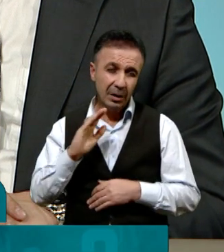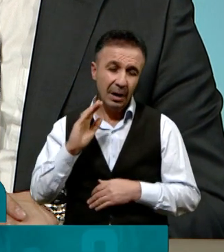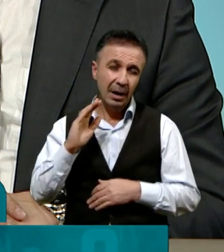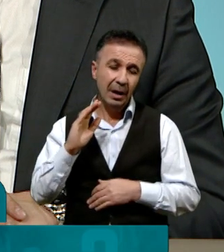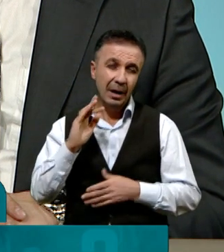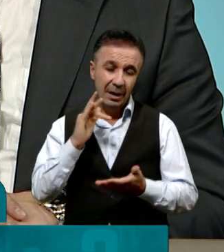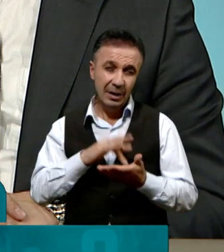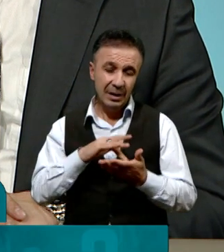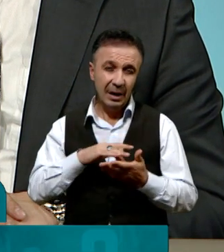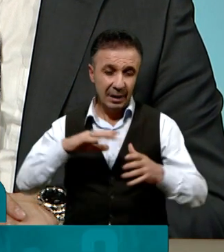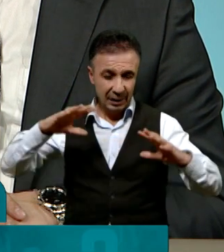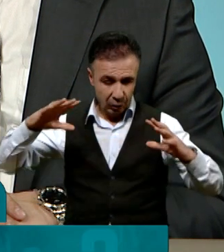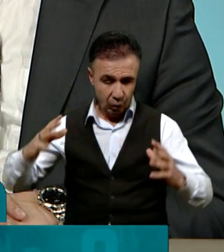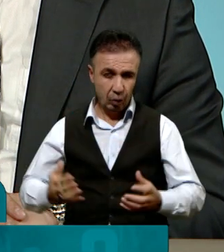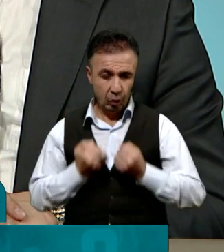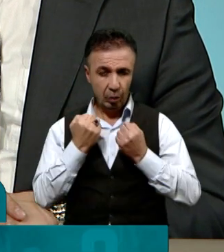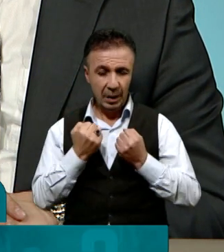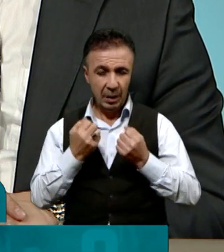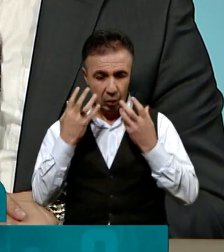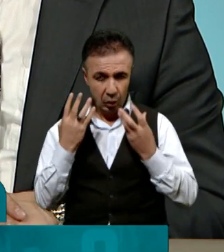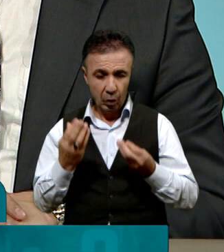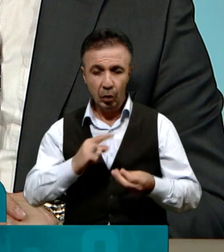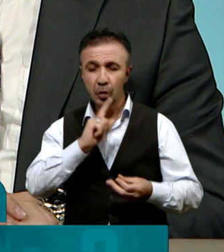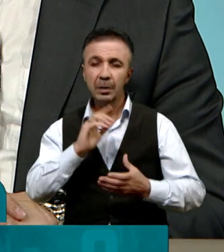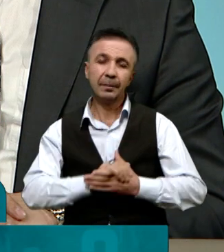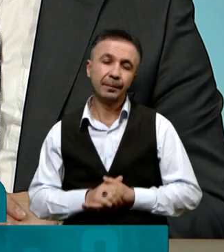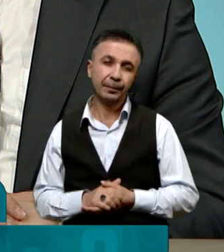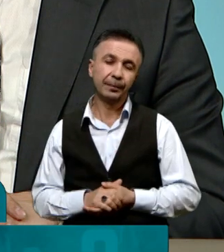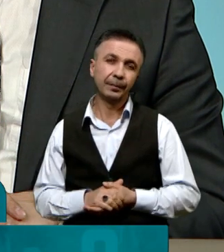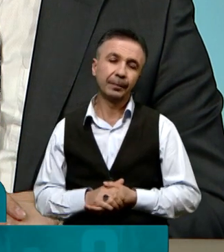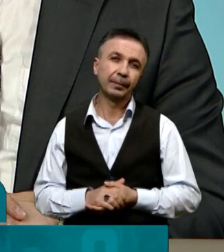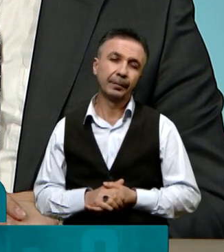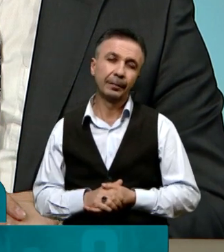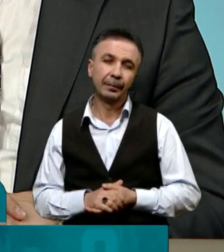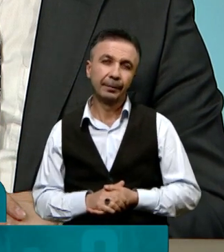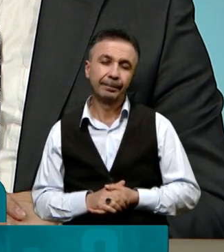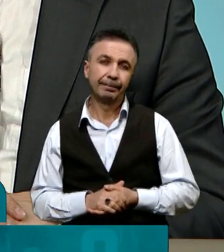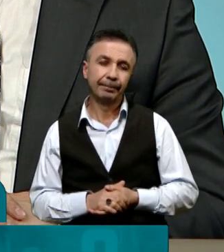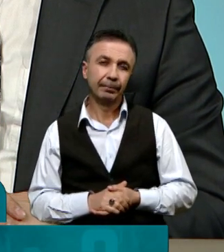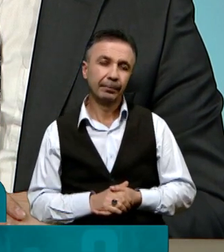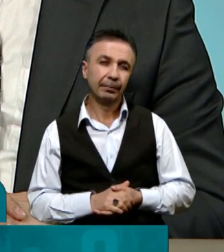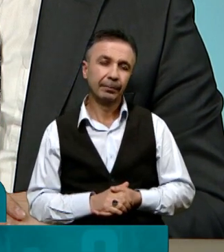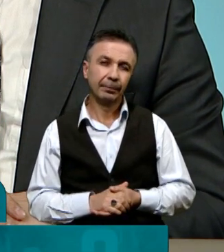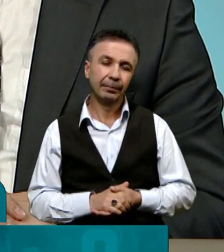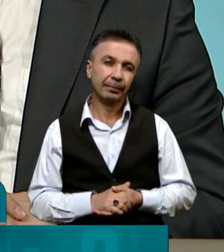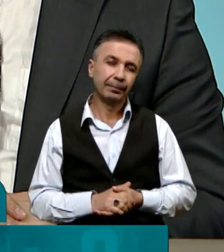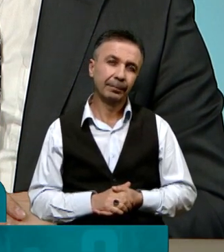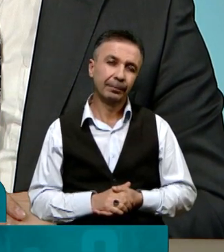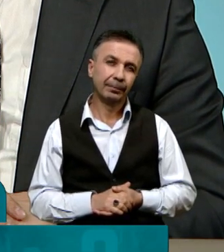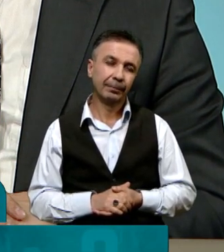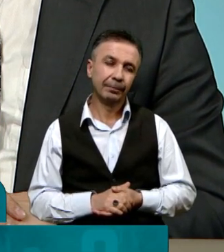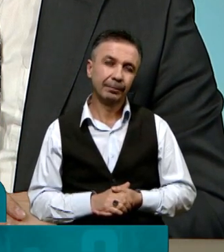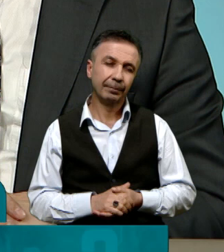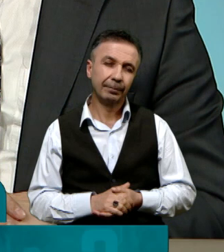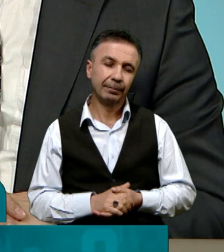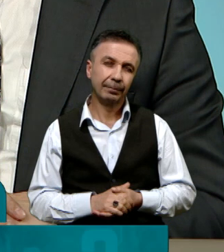mıdır? Soralım. Yani bir defa ömürde kefaret orucu tutmak diğerlerinde siler mi? Soralım Özcan Bey,